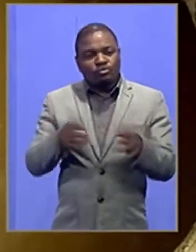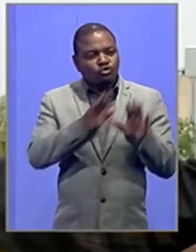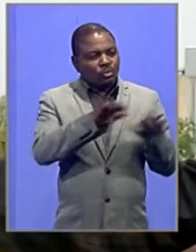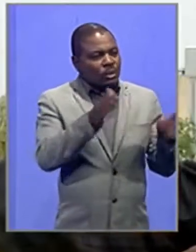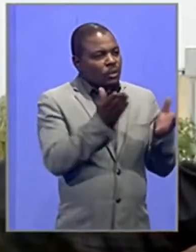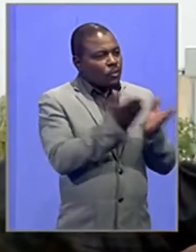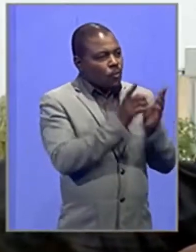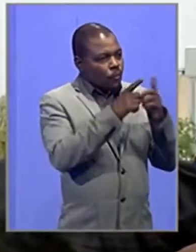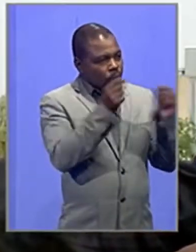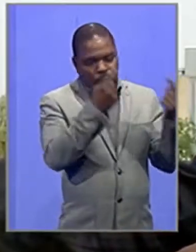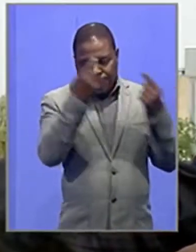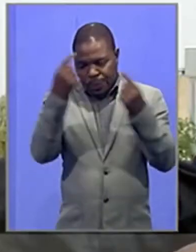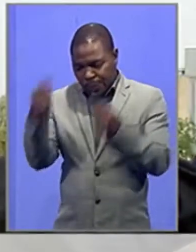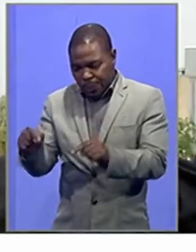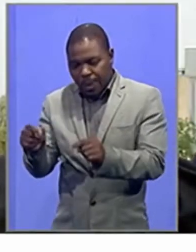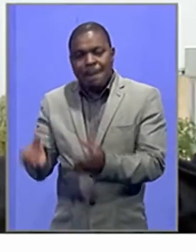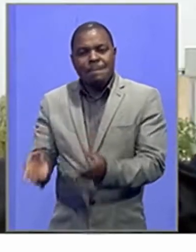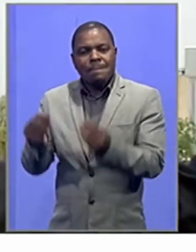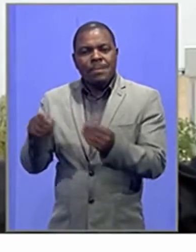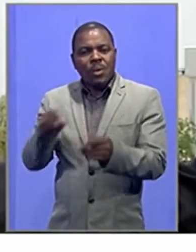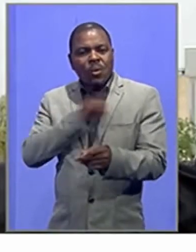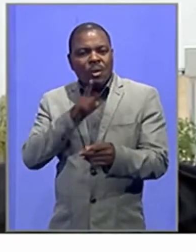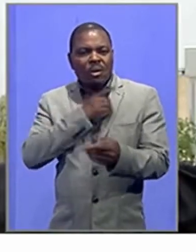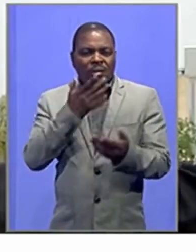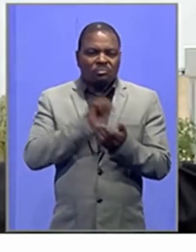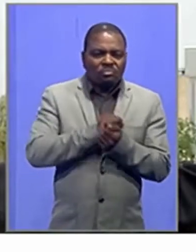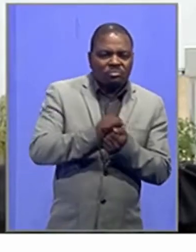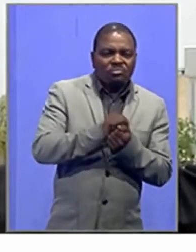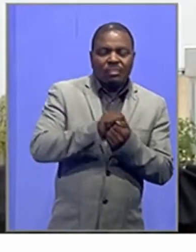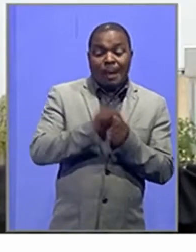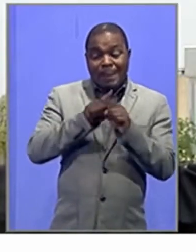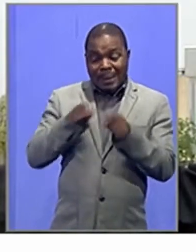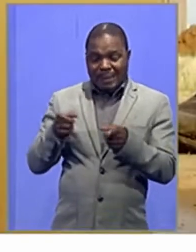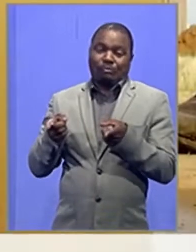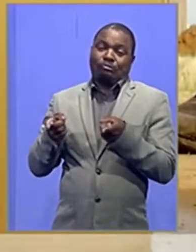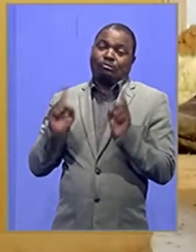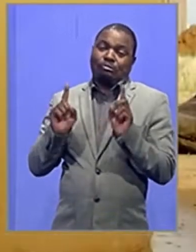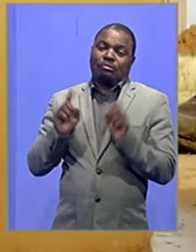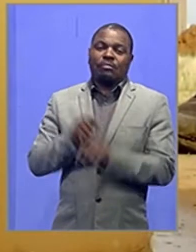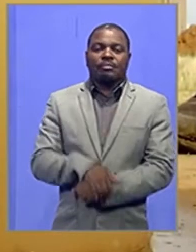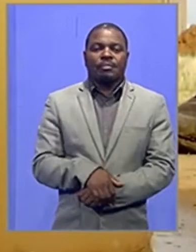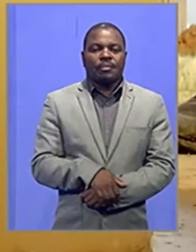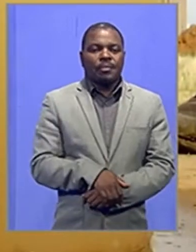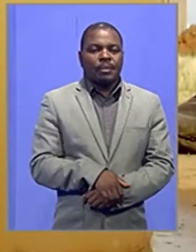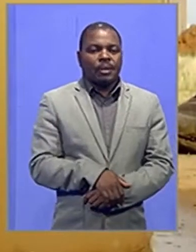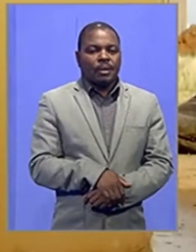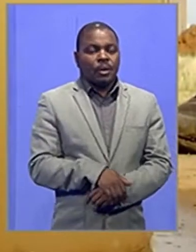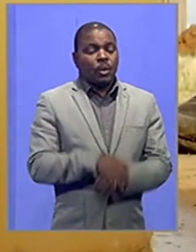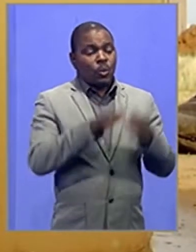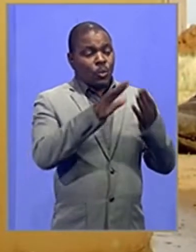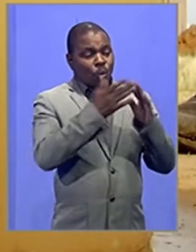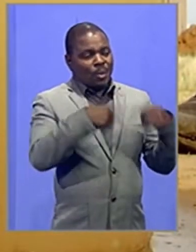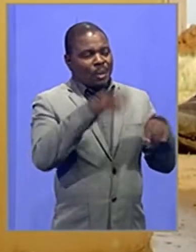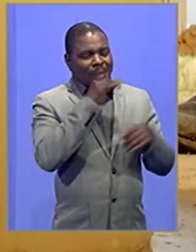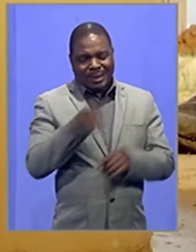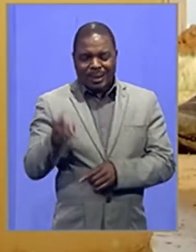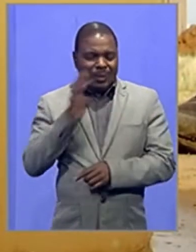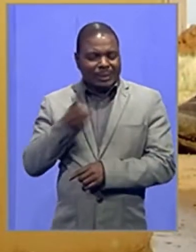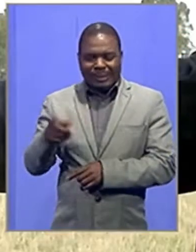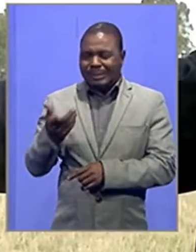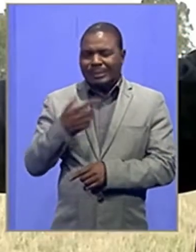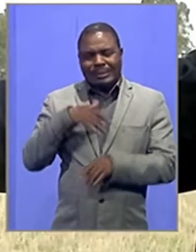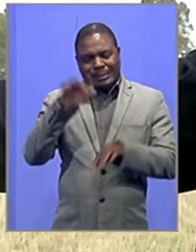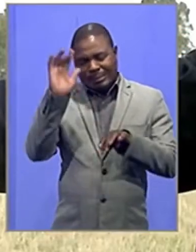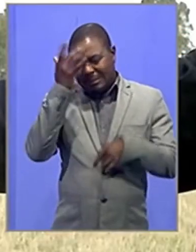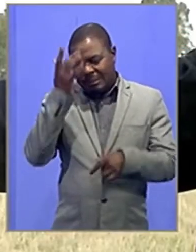tswile ba tla go ga metsi mo gore ba tlhatswe dikwadi tsa bone tsa sekolo ene ke kotsi mo tshelong ba bone. Baagi ba re metsi ano a ba lwatsa. Re tla mo re